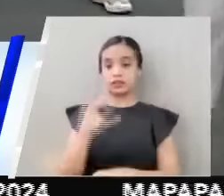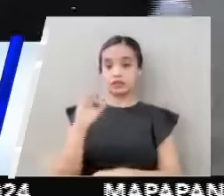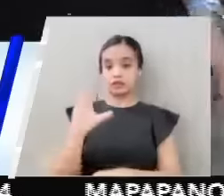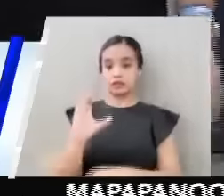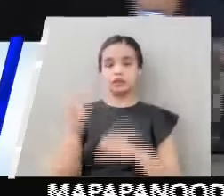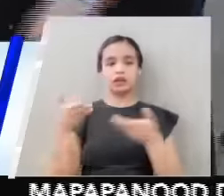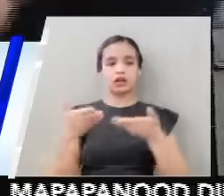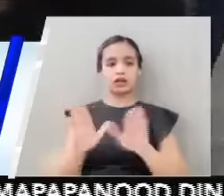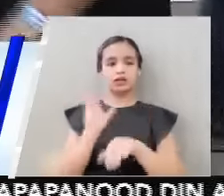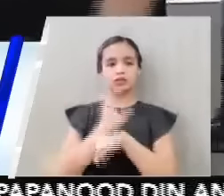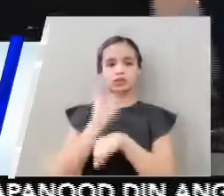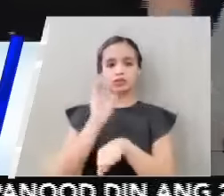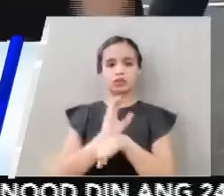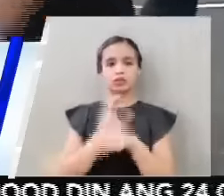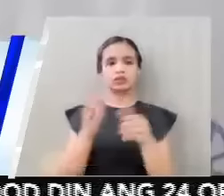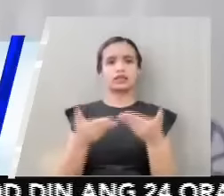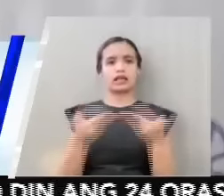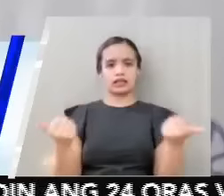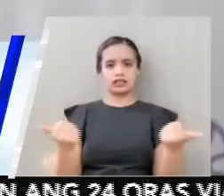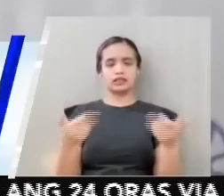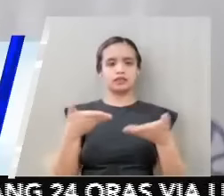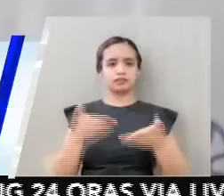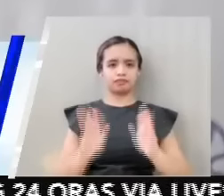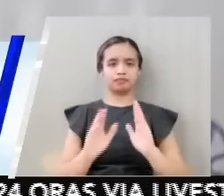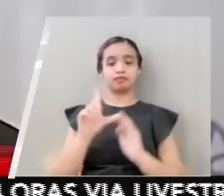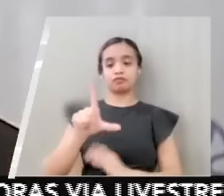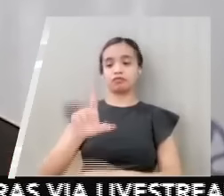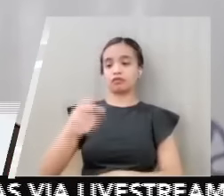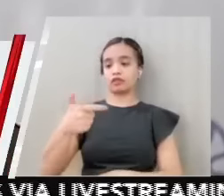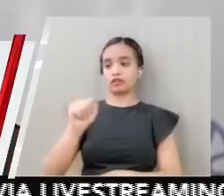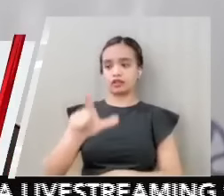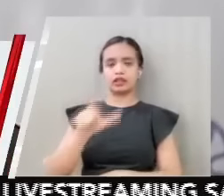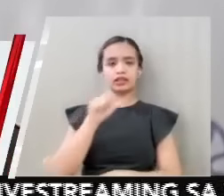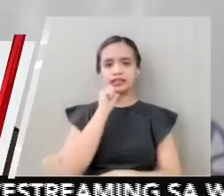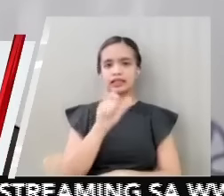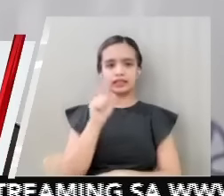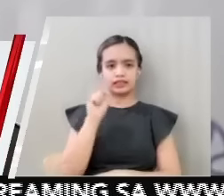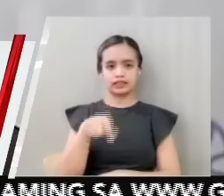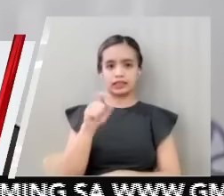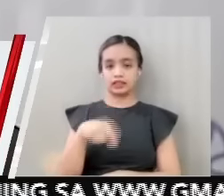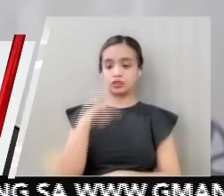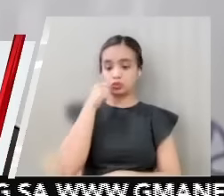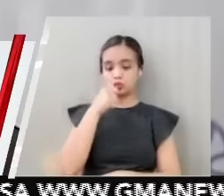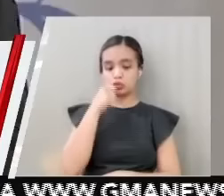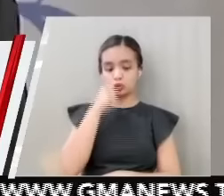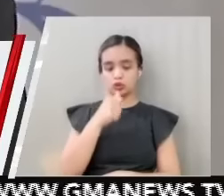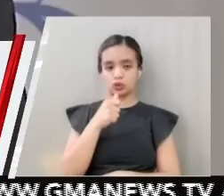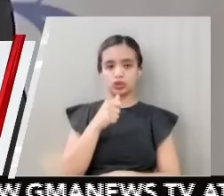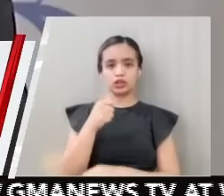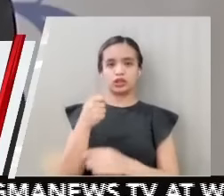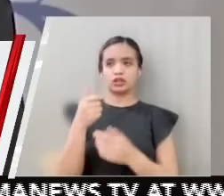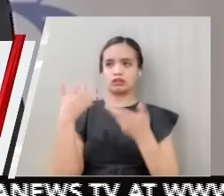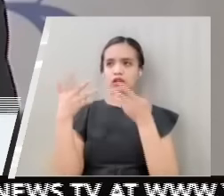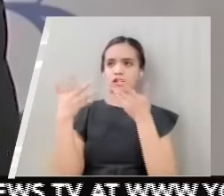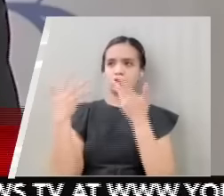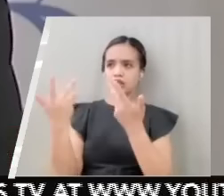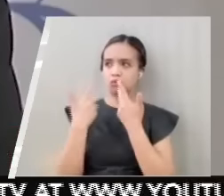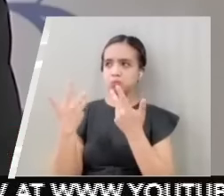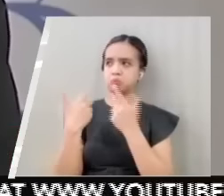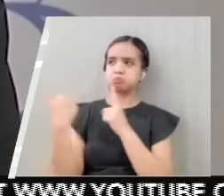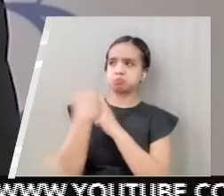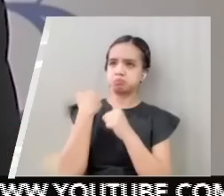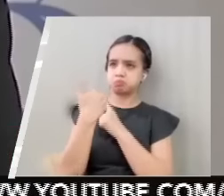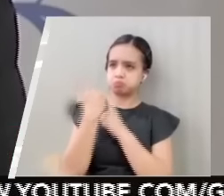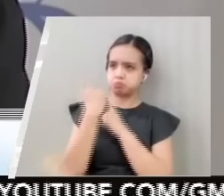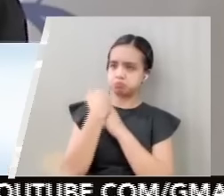legal separation. Hindi kailangan manatili ng babae at magpabugbog ng magpabugbog. Pero yung legal separation na yon